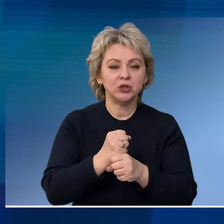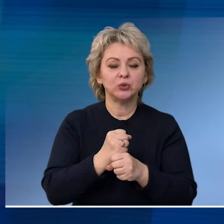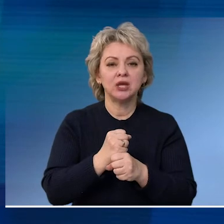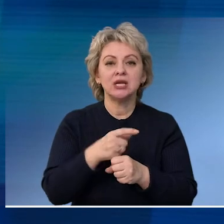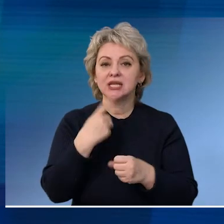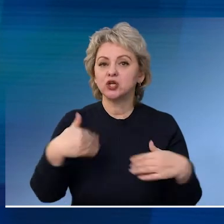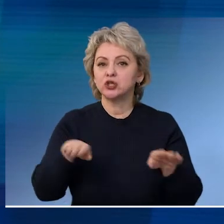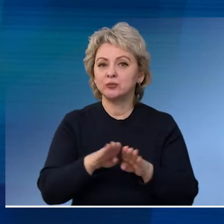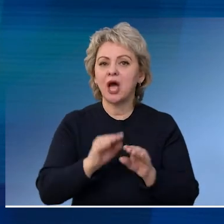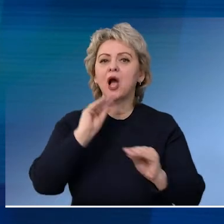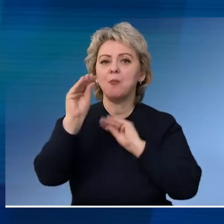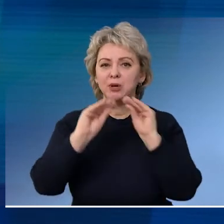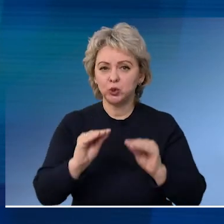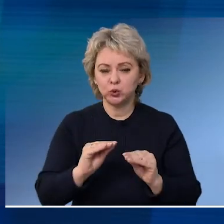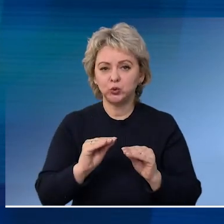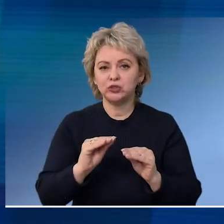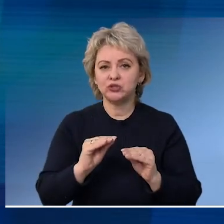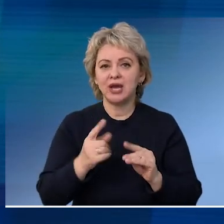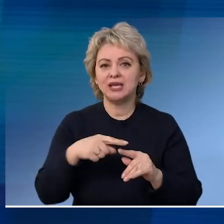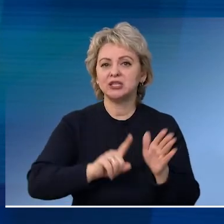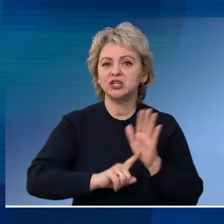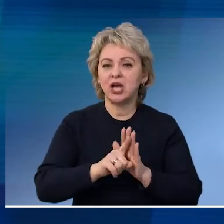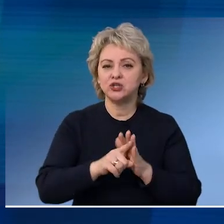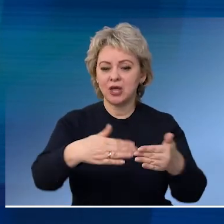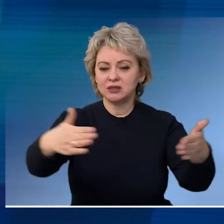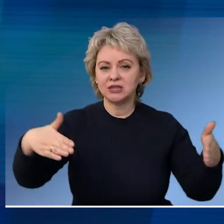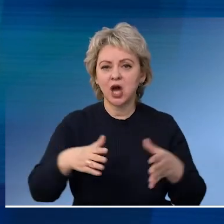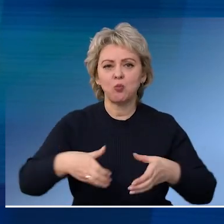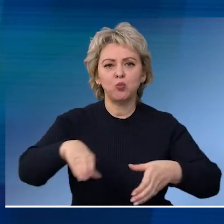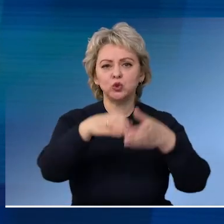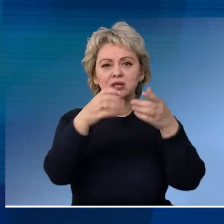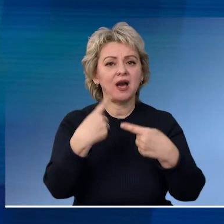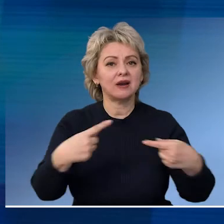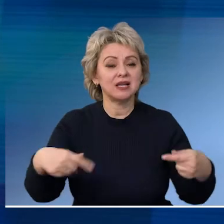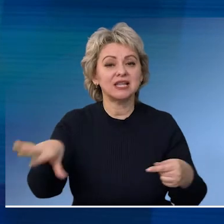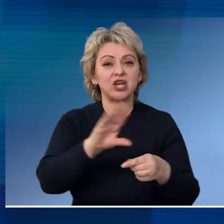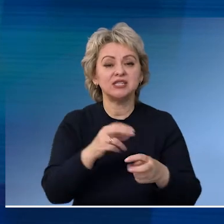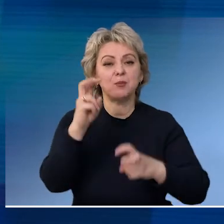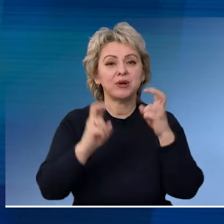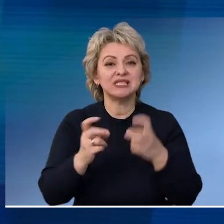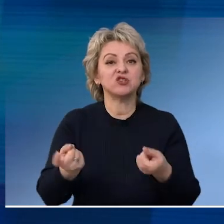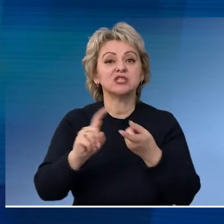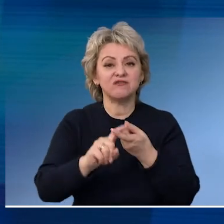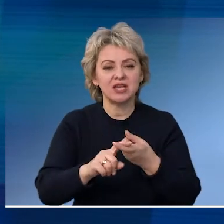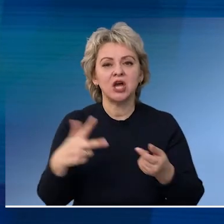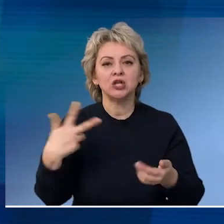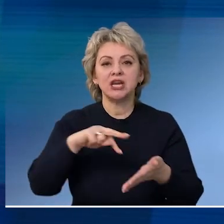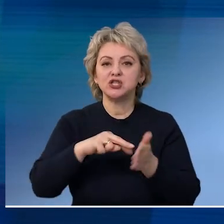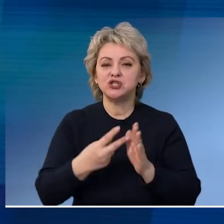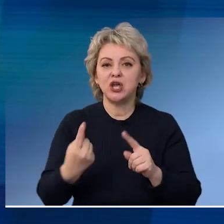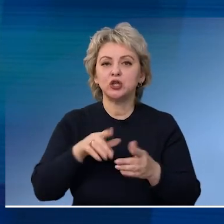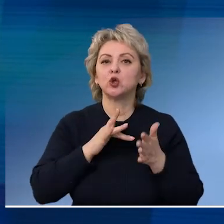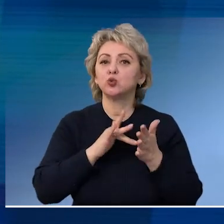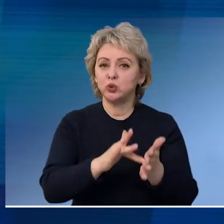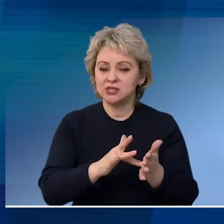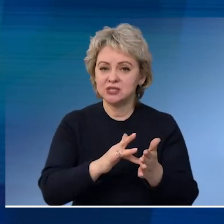производят, скажем так, комплектующие, да, это начинает тара, упаковка, бутылка и так далее, то есть вот эти производственные связи. Третий